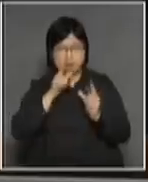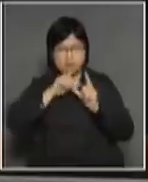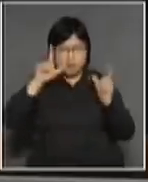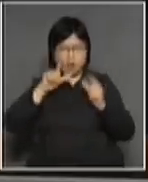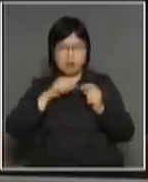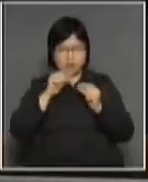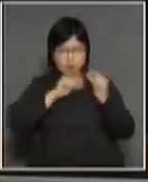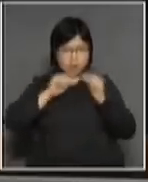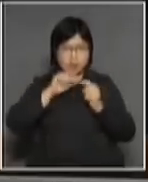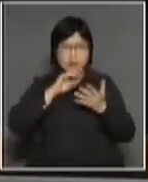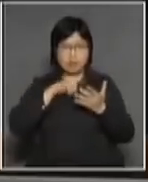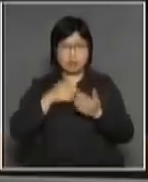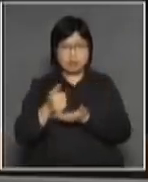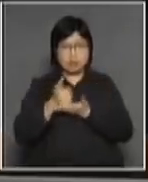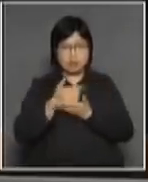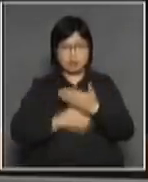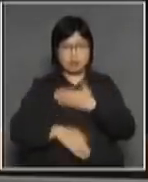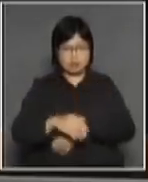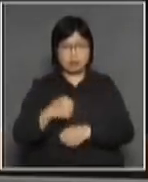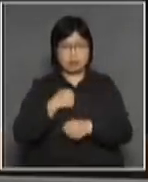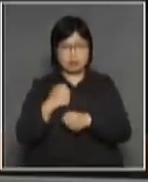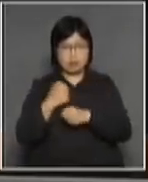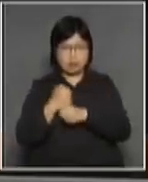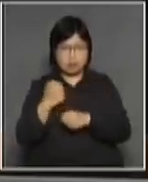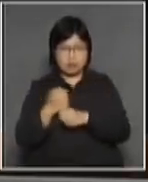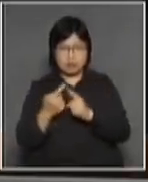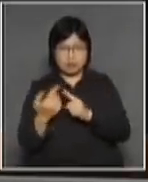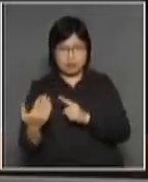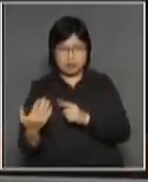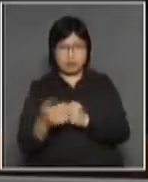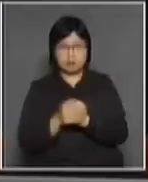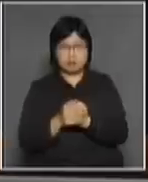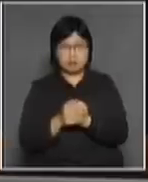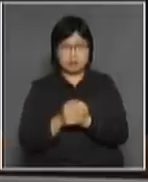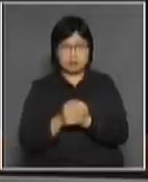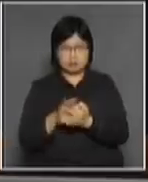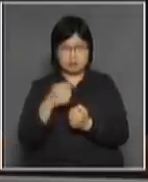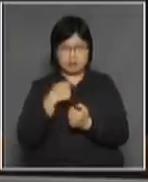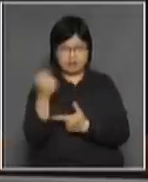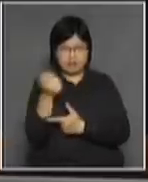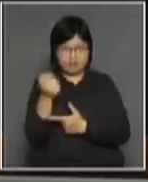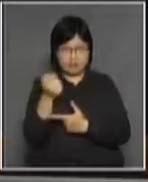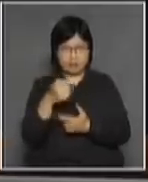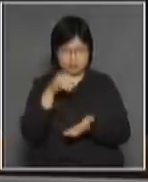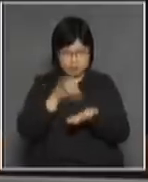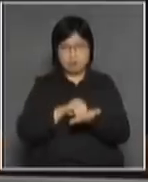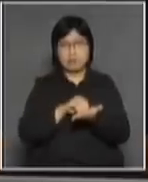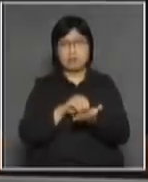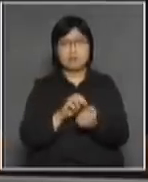請殘疾人士的就業人數，應該要盡快切切實實